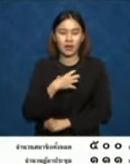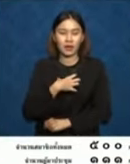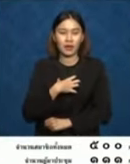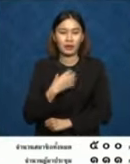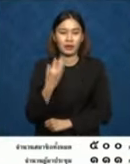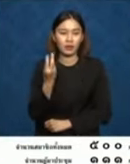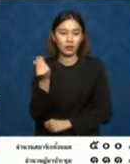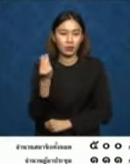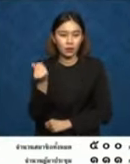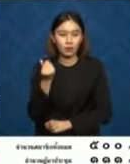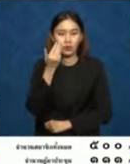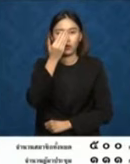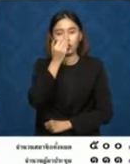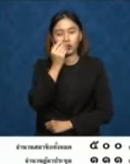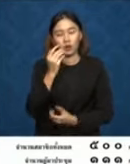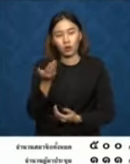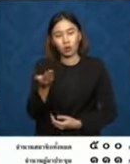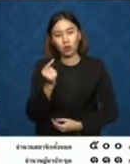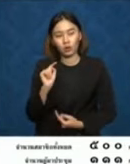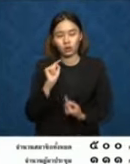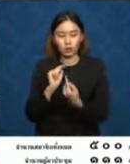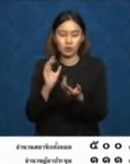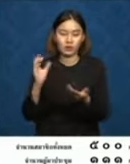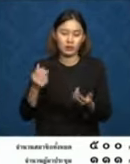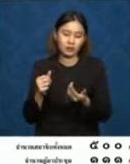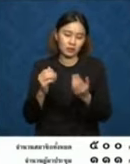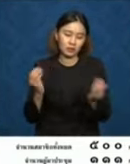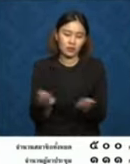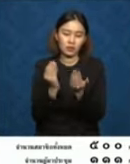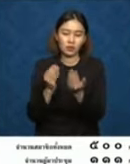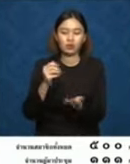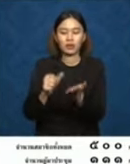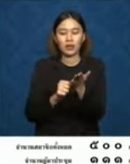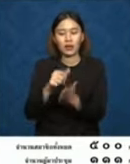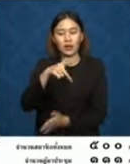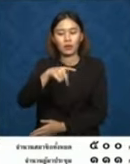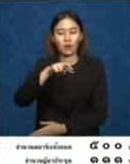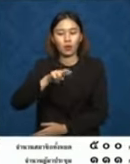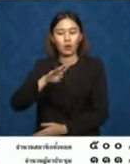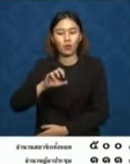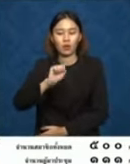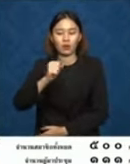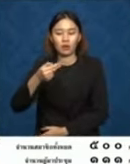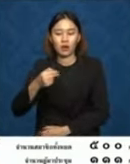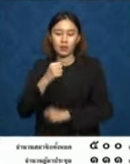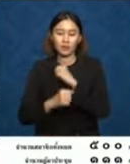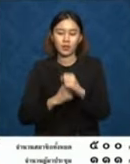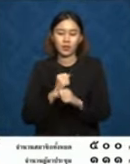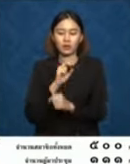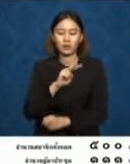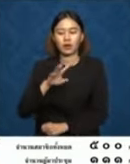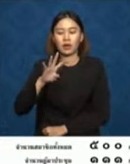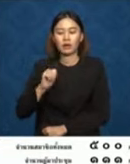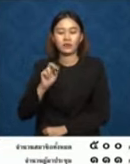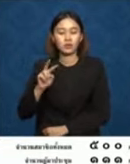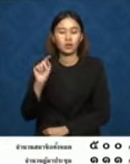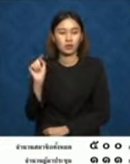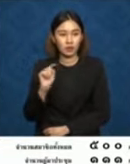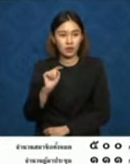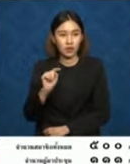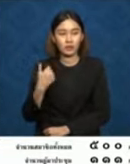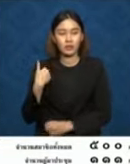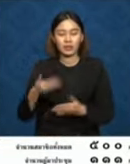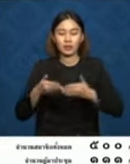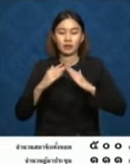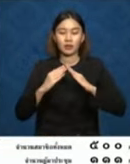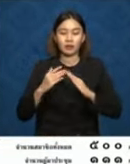ดิมและการขอให้สนับสนุนการแก้ไขพระราชบัญญัติสหกรณ์พ.ศ. 2542นั่นก็คือการจัดตั้ง